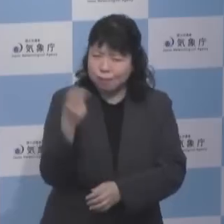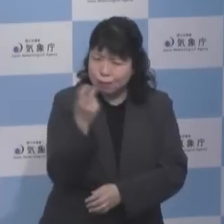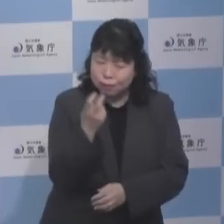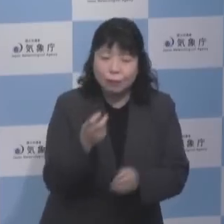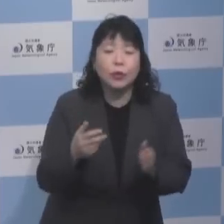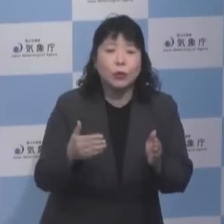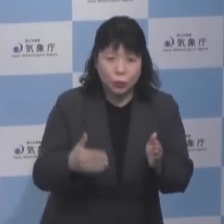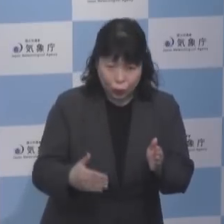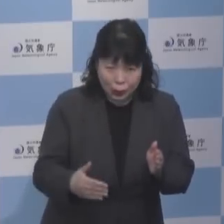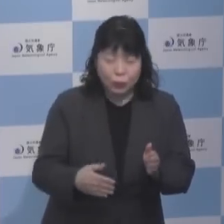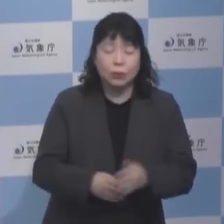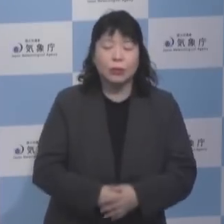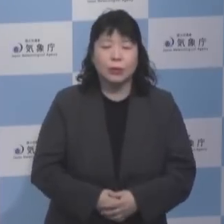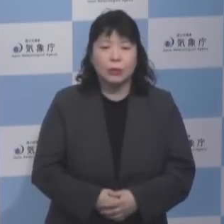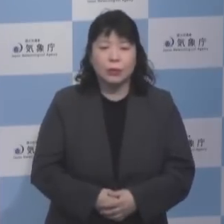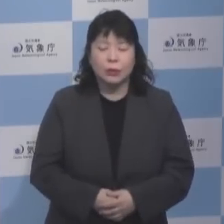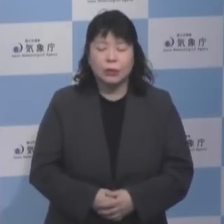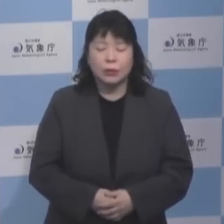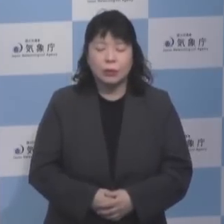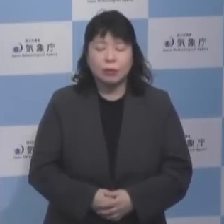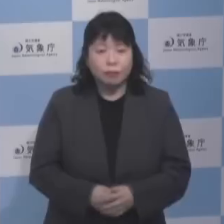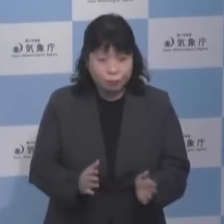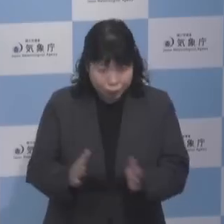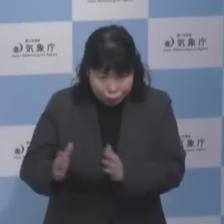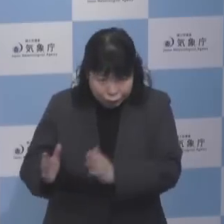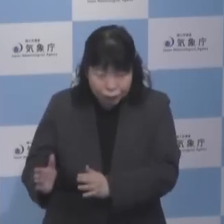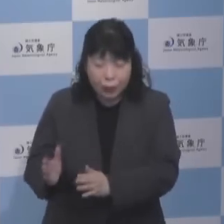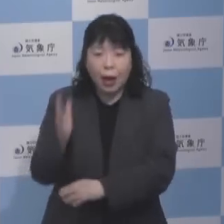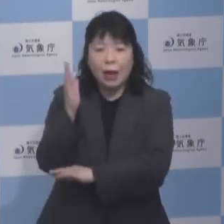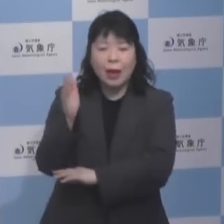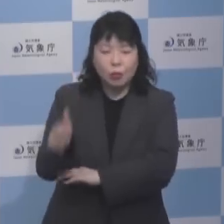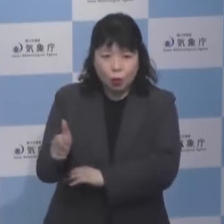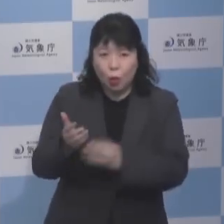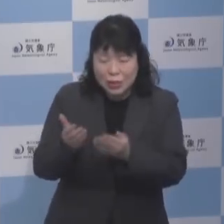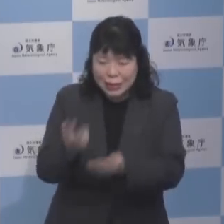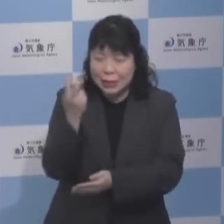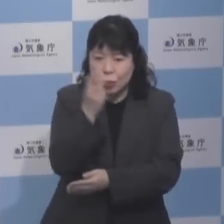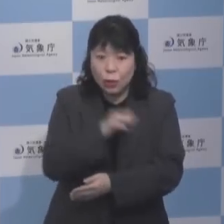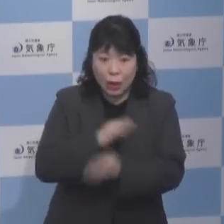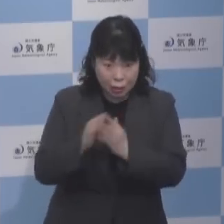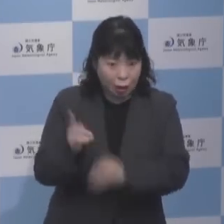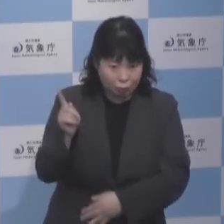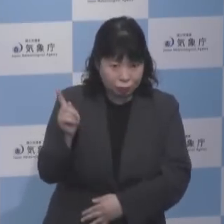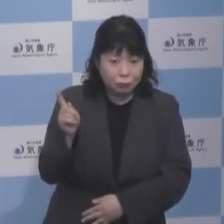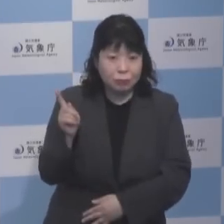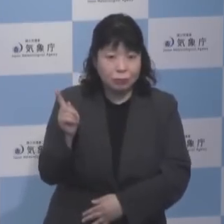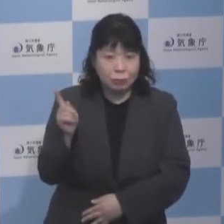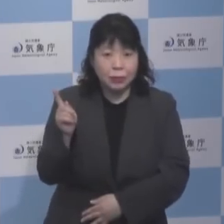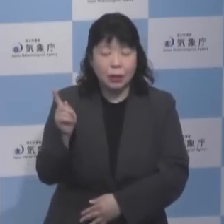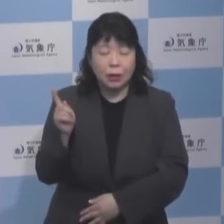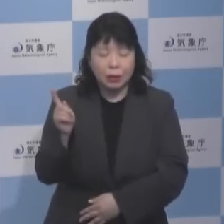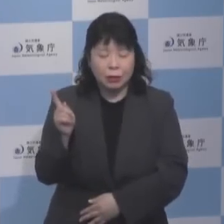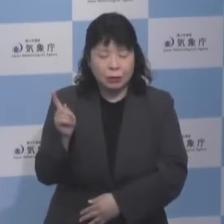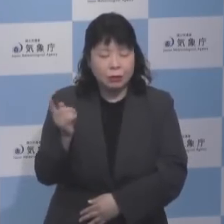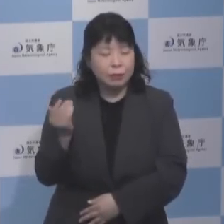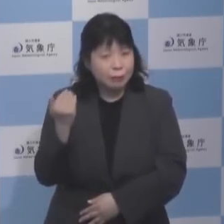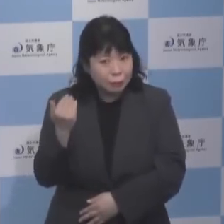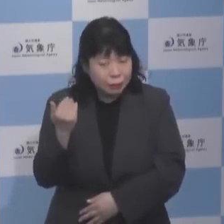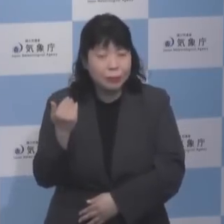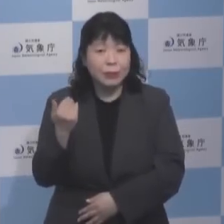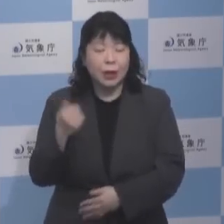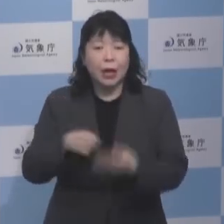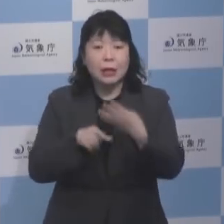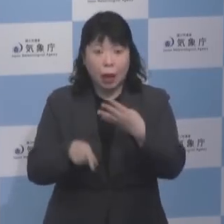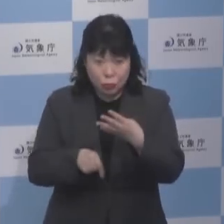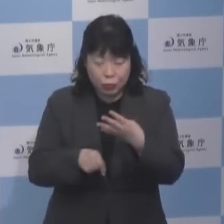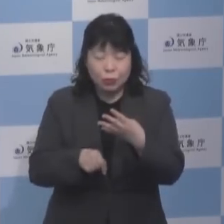識しております。一方で政府の地震調査委員会ではちょうど先月ですね、先月この活